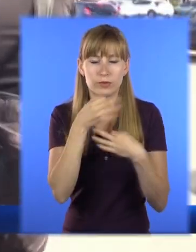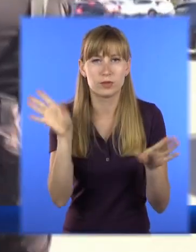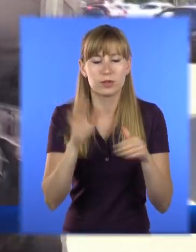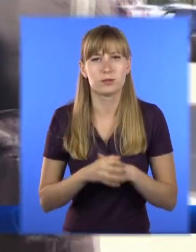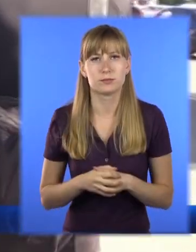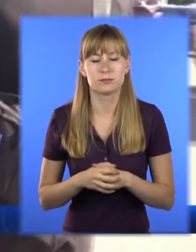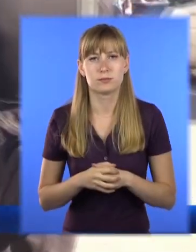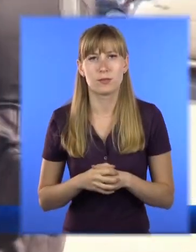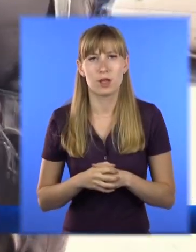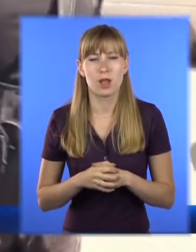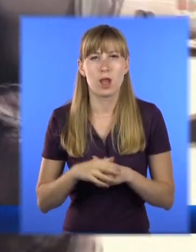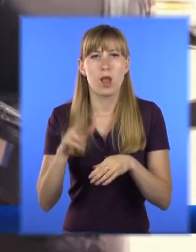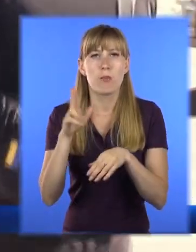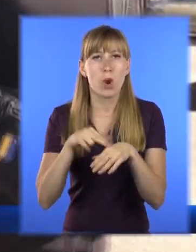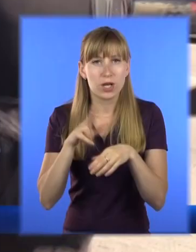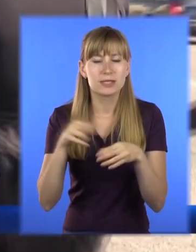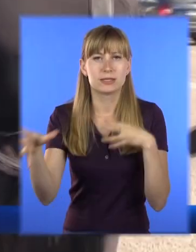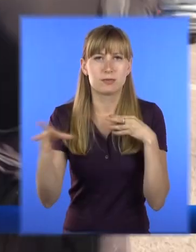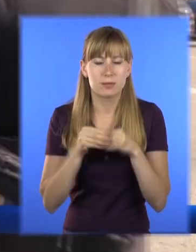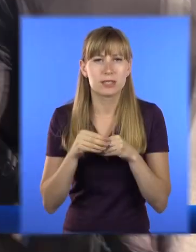Поліція! Народок!